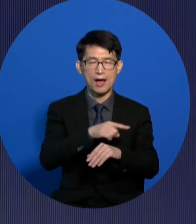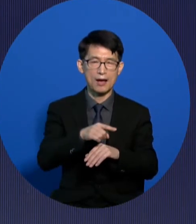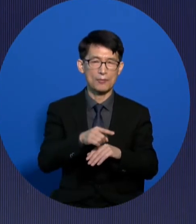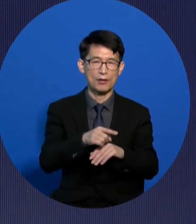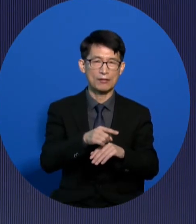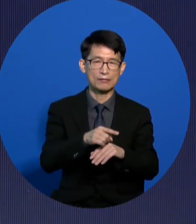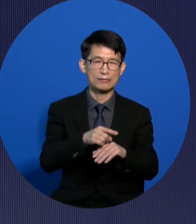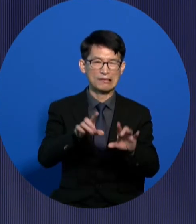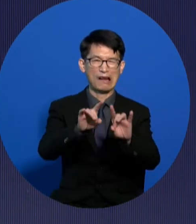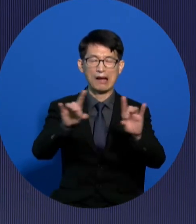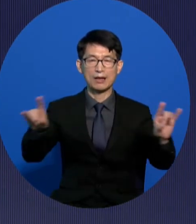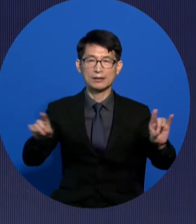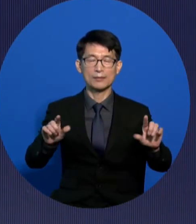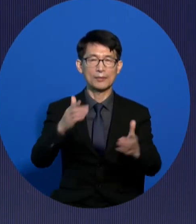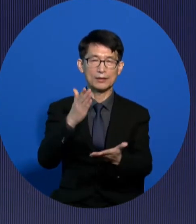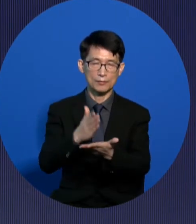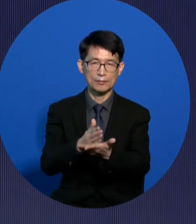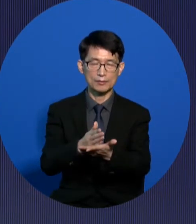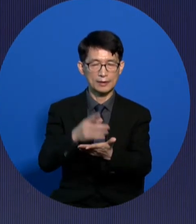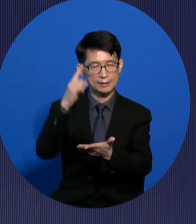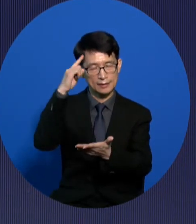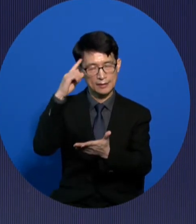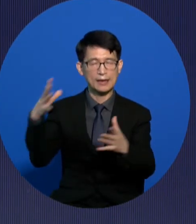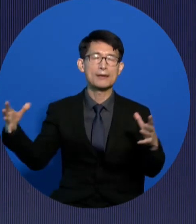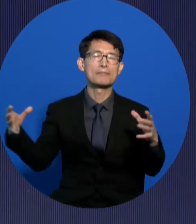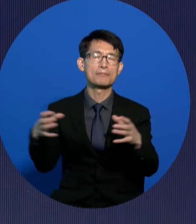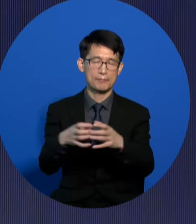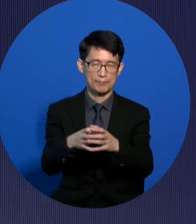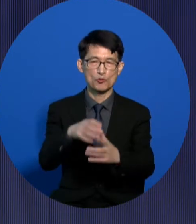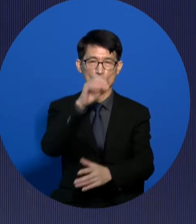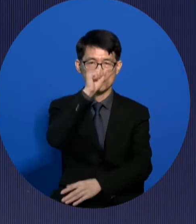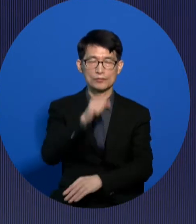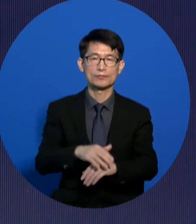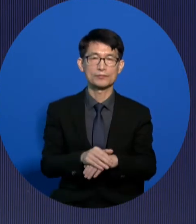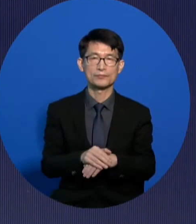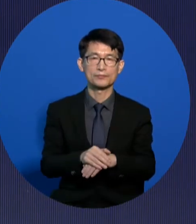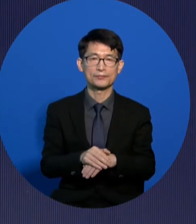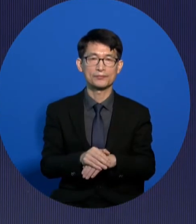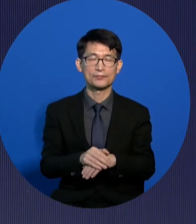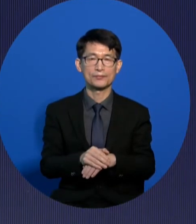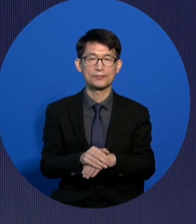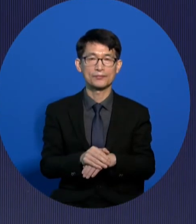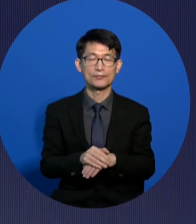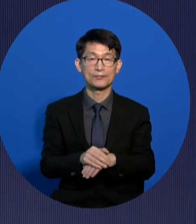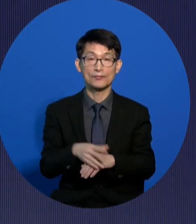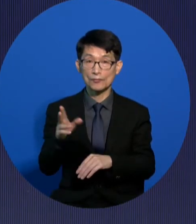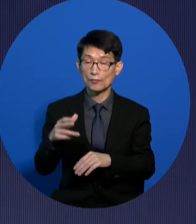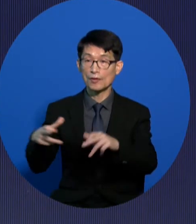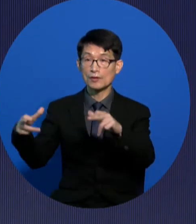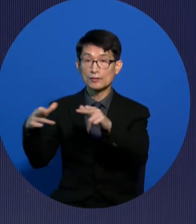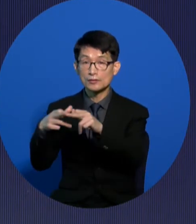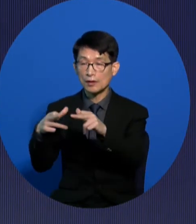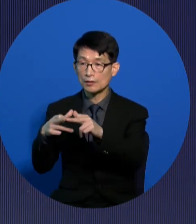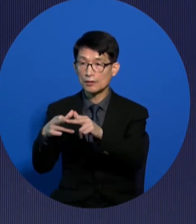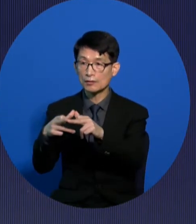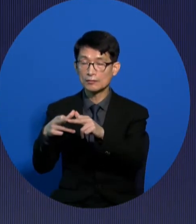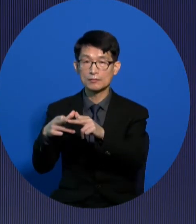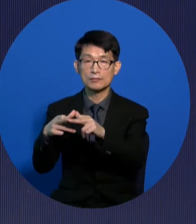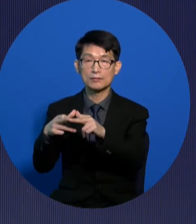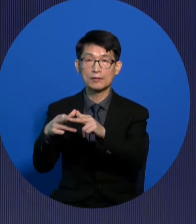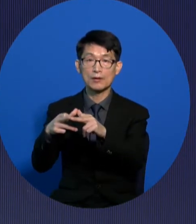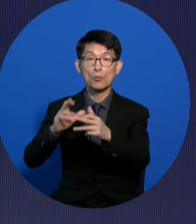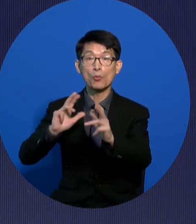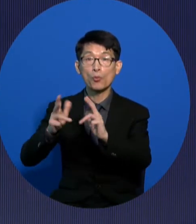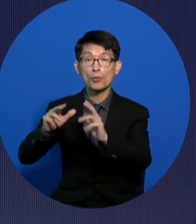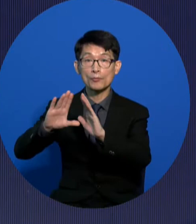그리고 이 포럼에는 비장애인이 장애인의 벽을 막는다고 하는데, 이 포럼에는 역시